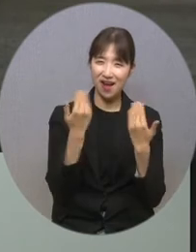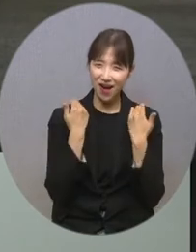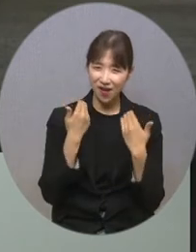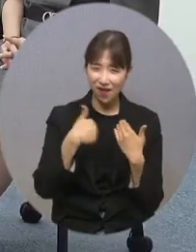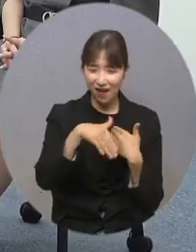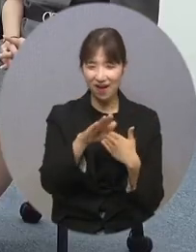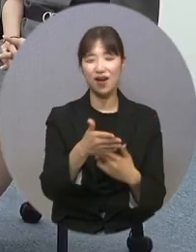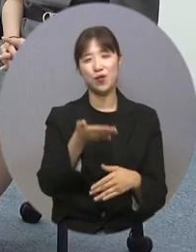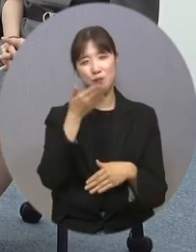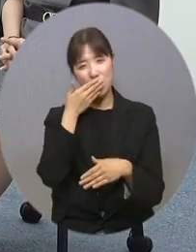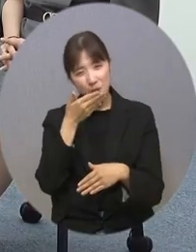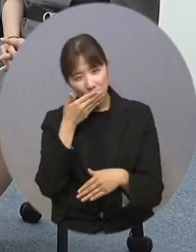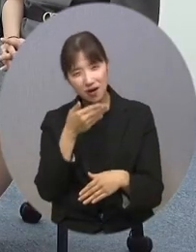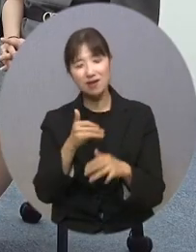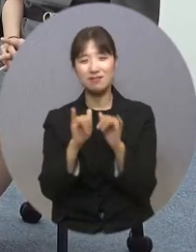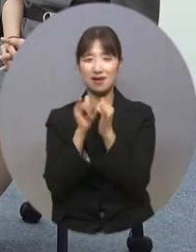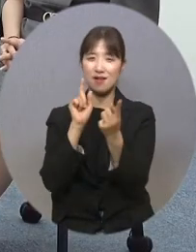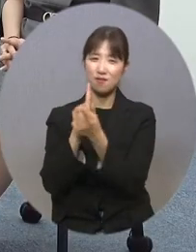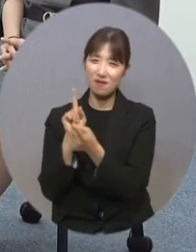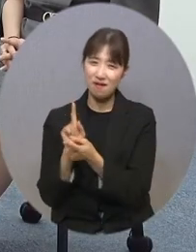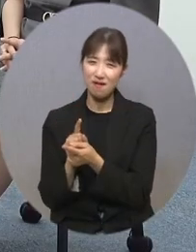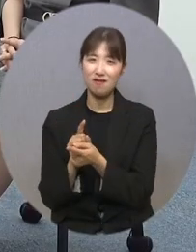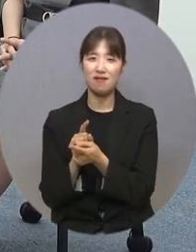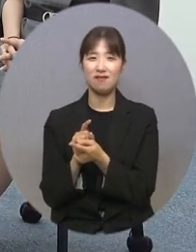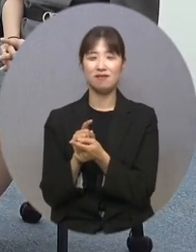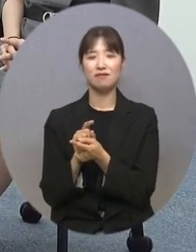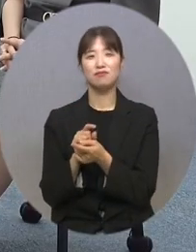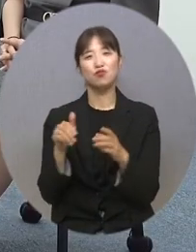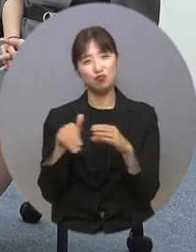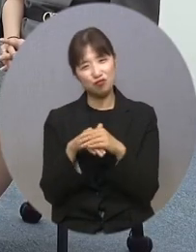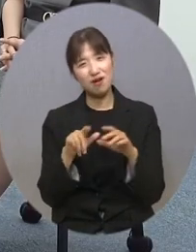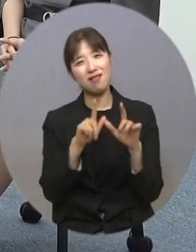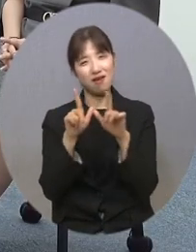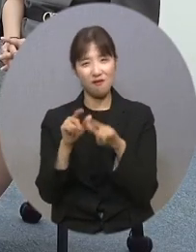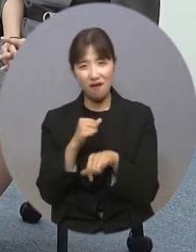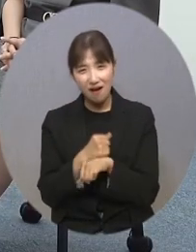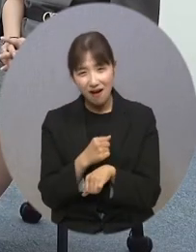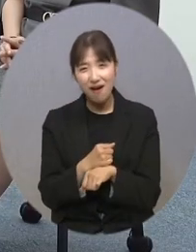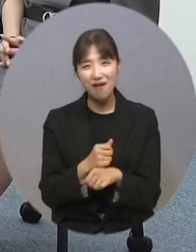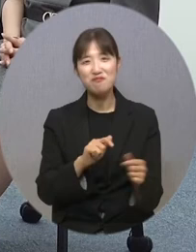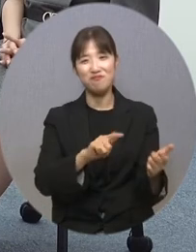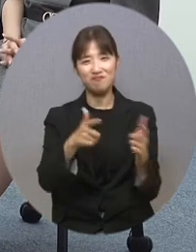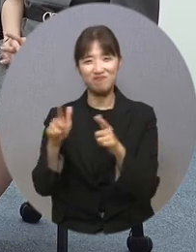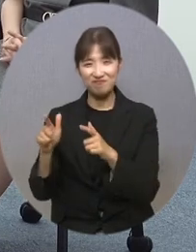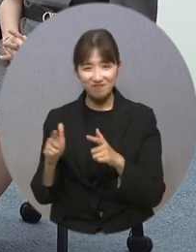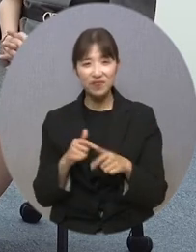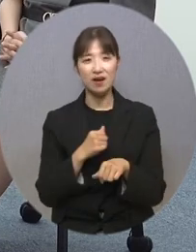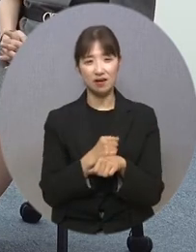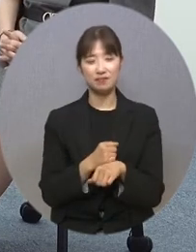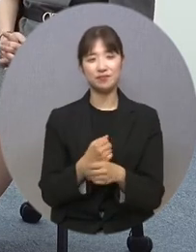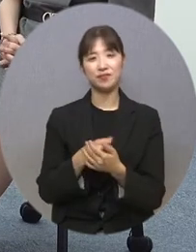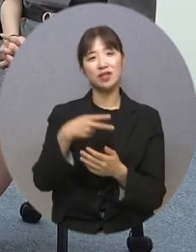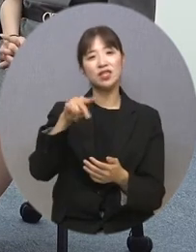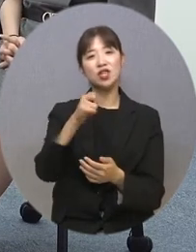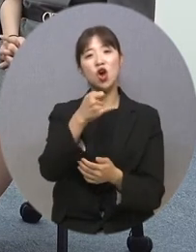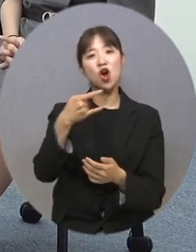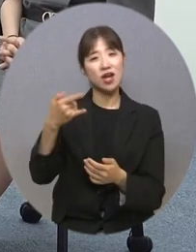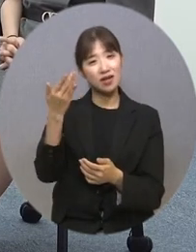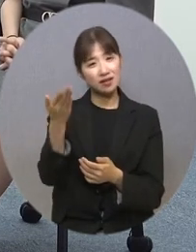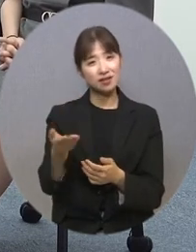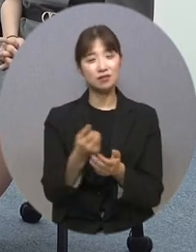식당 등 하고 사람들도 만나고 근데 뭐 문화 도 하고 싶어요 이런거 있잖아요 우리 성인 님 뭐 다른